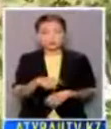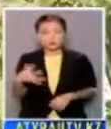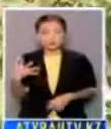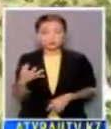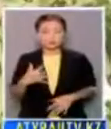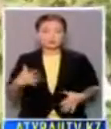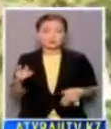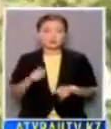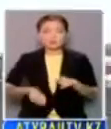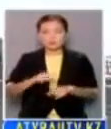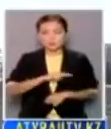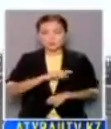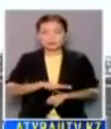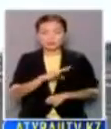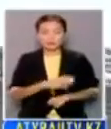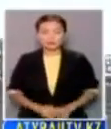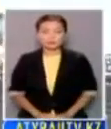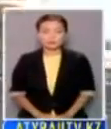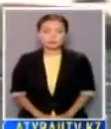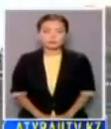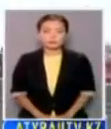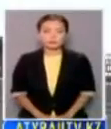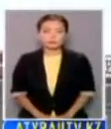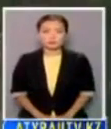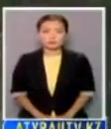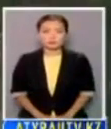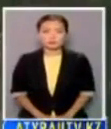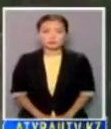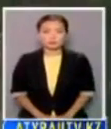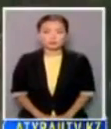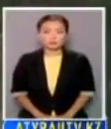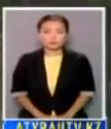500-ге жуық рейдтік тексеріс өткізген. Зейнер Ғали, Тілекқабыл Ғұмаров, Атырау телеарнасы.